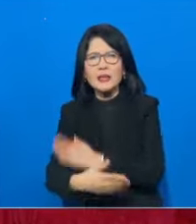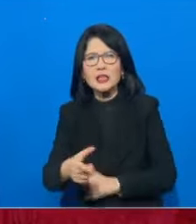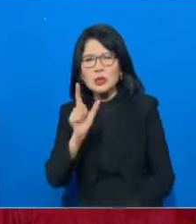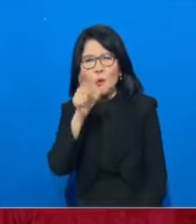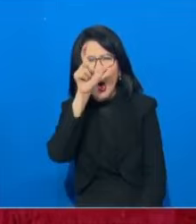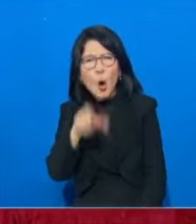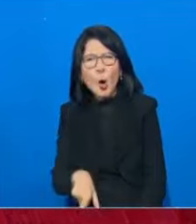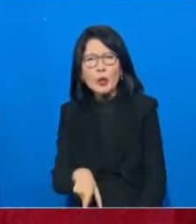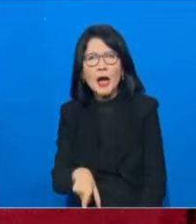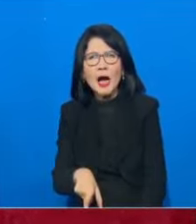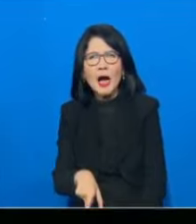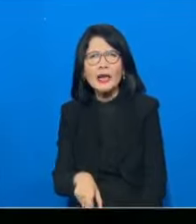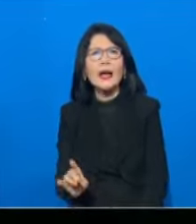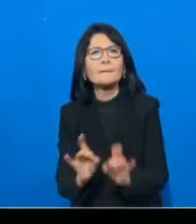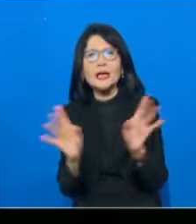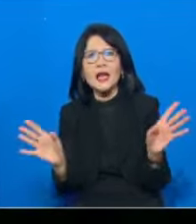yang